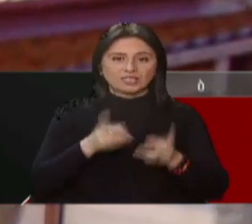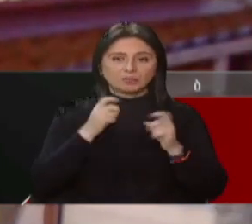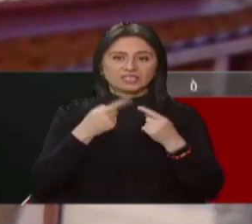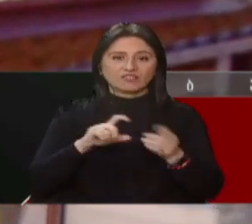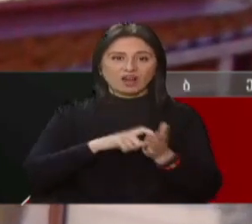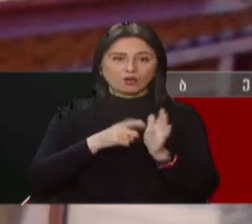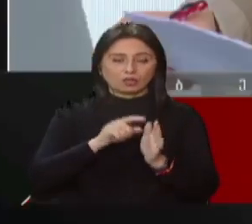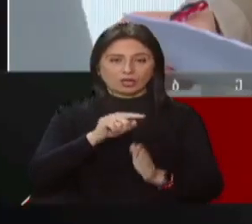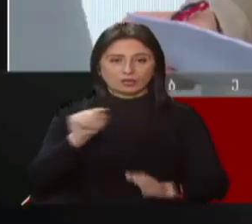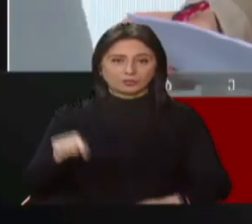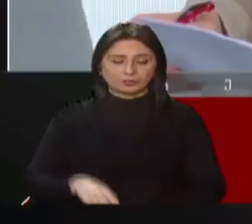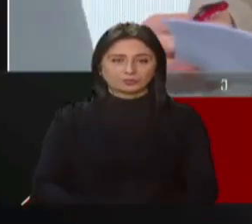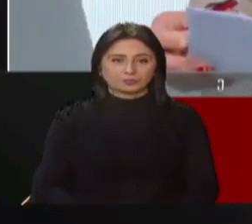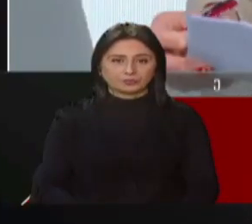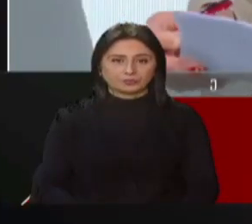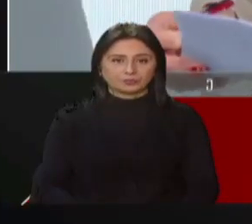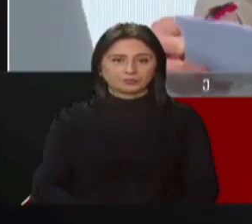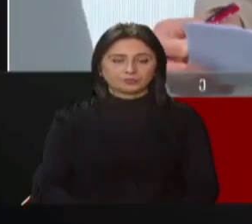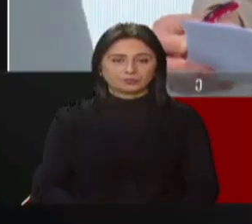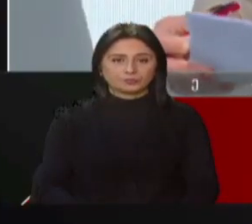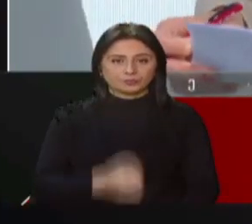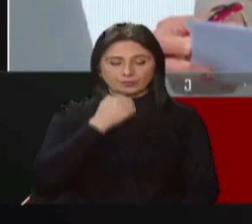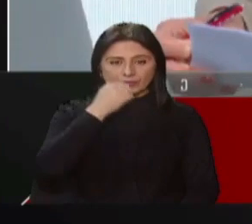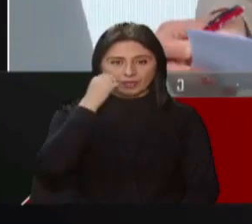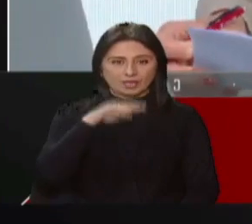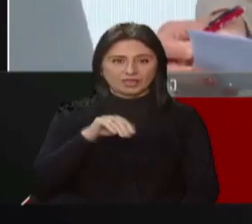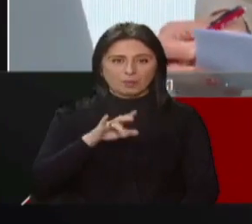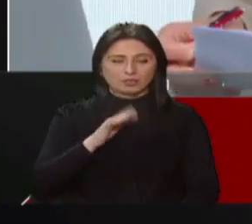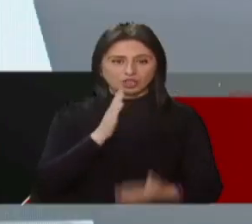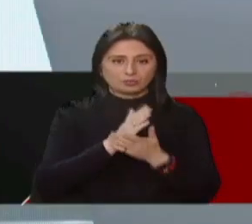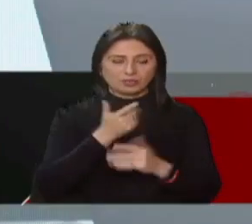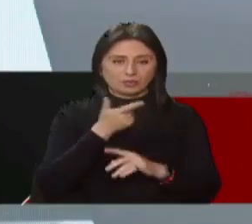სხვა ნომრები. გვაქვს თათია ტაბეშაძე, საუბრობდა ღია ეთერში.